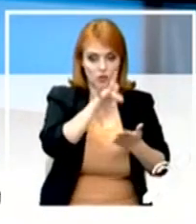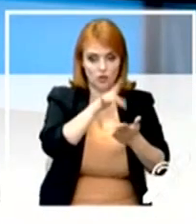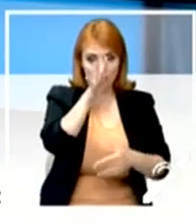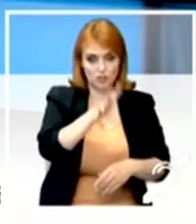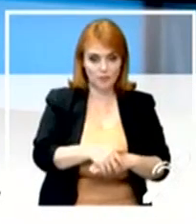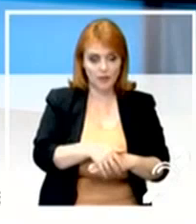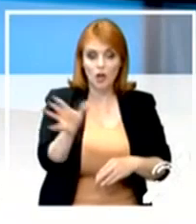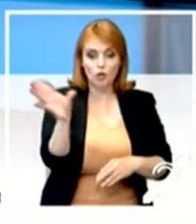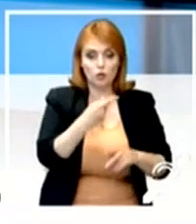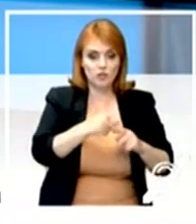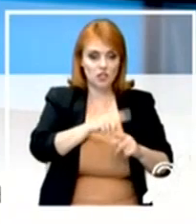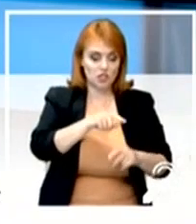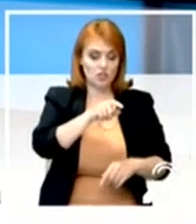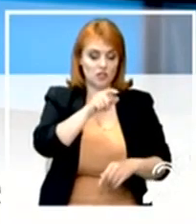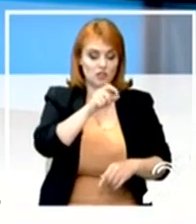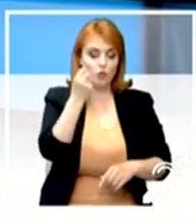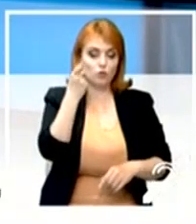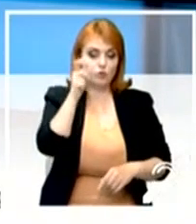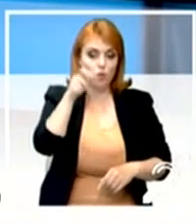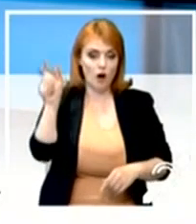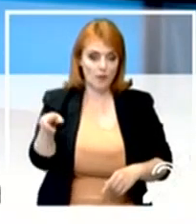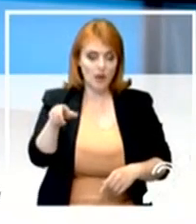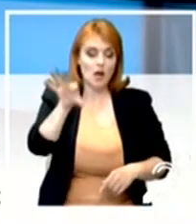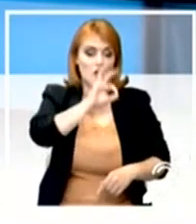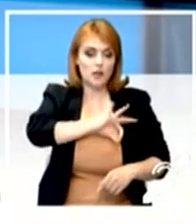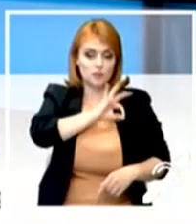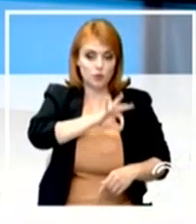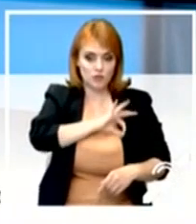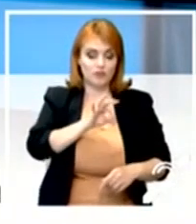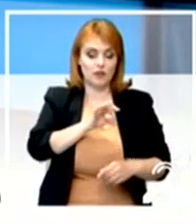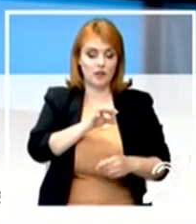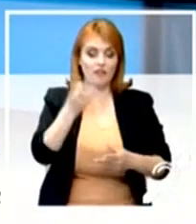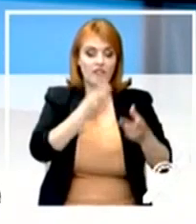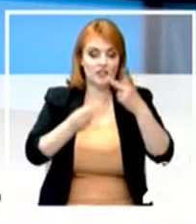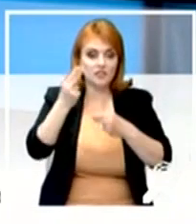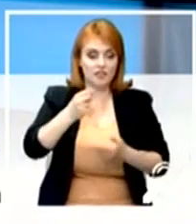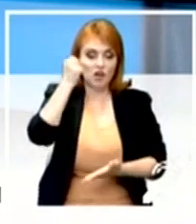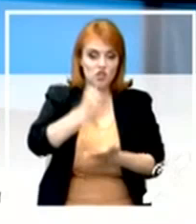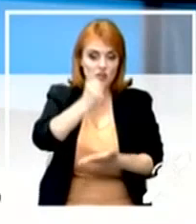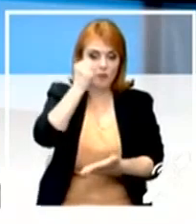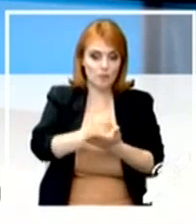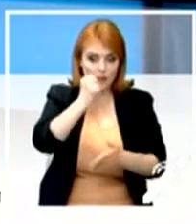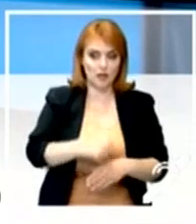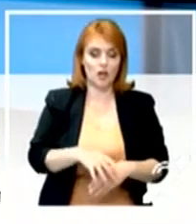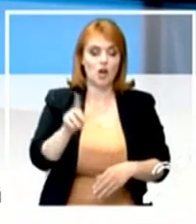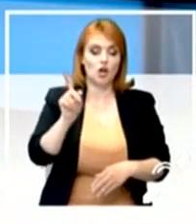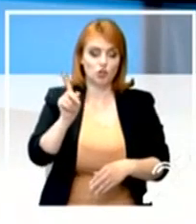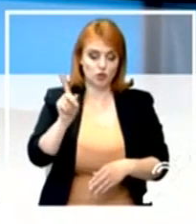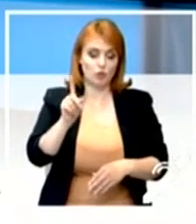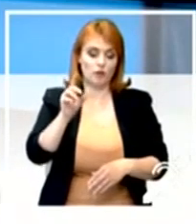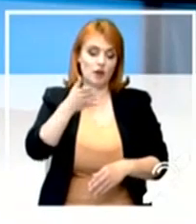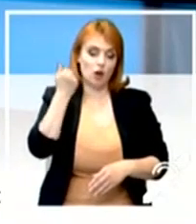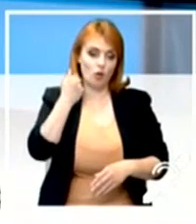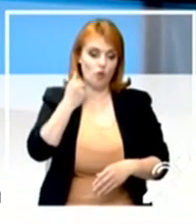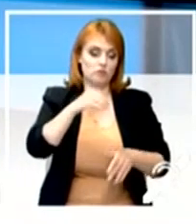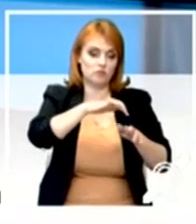ar fi folosit semnături false pentru a justifica furtul ajutoarelor. Administratorul centrului și șeful Direcției Asistență